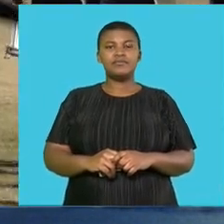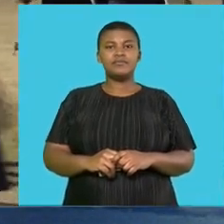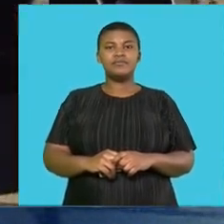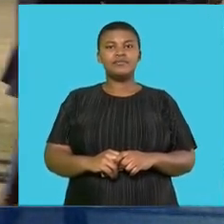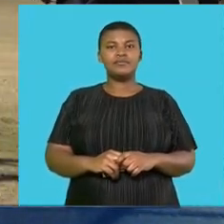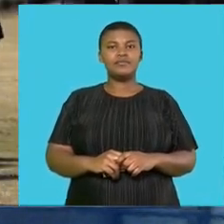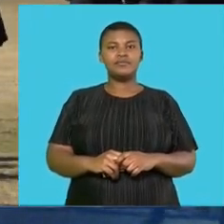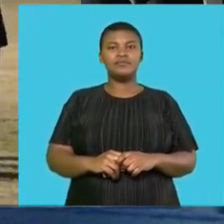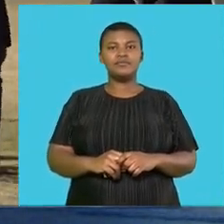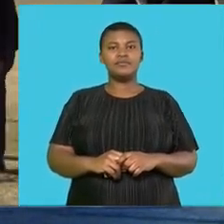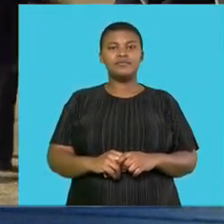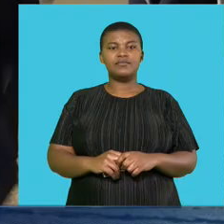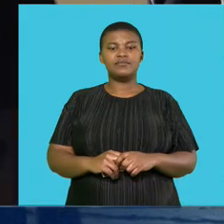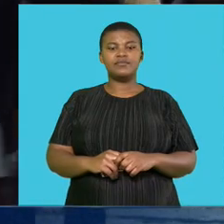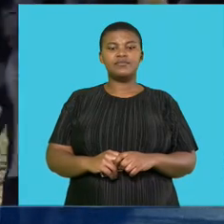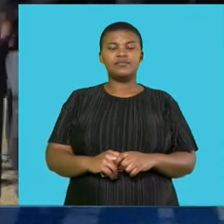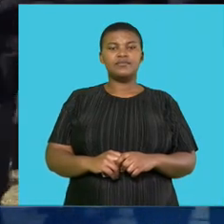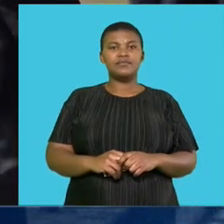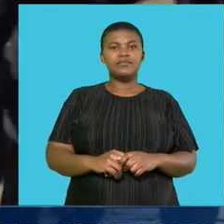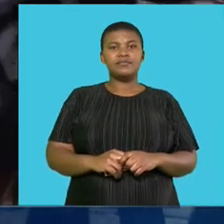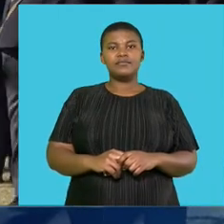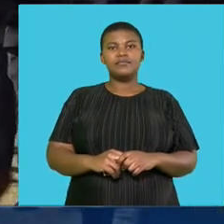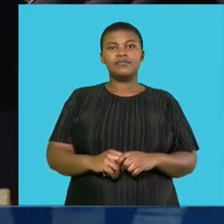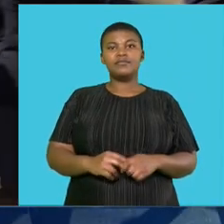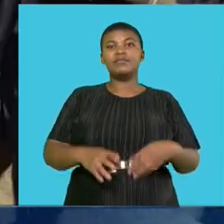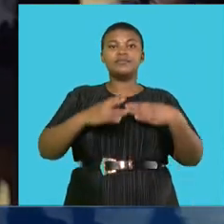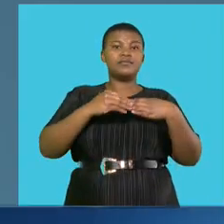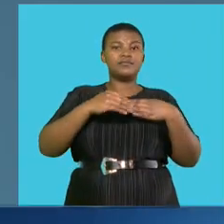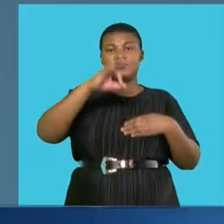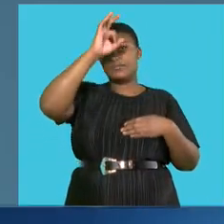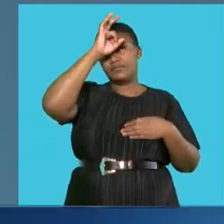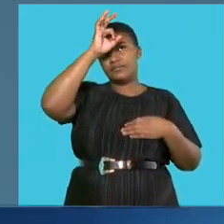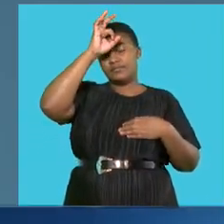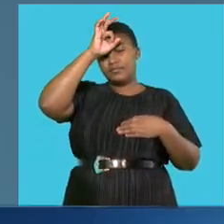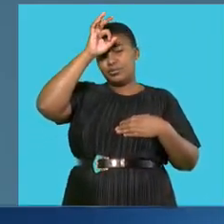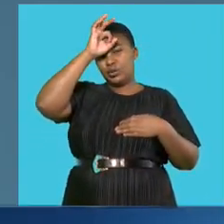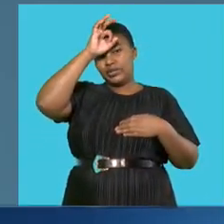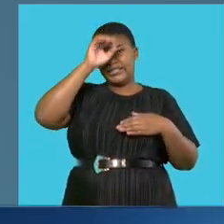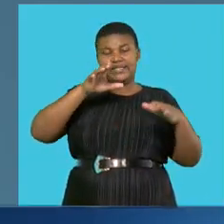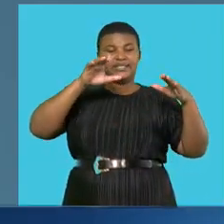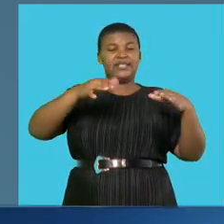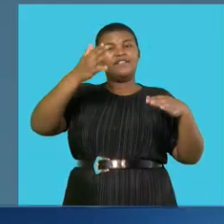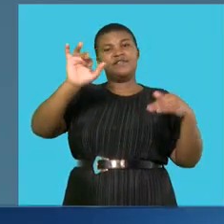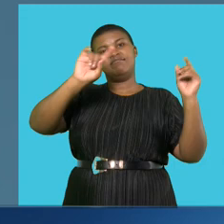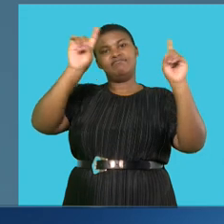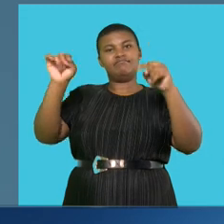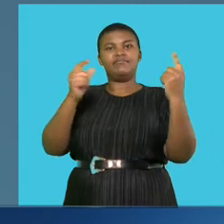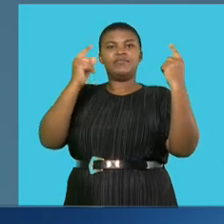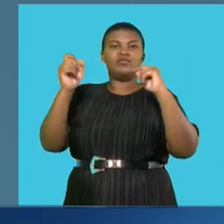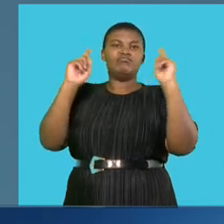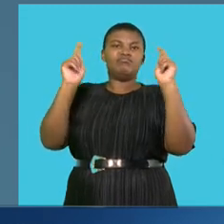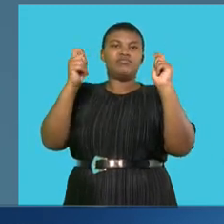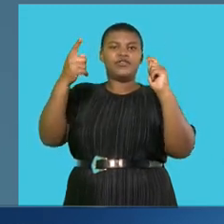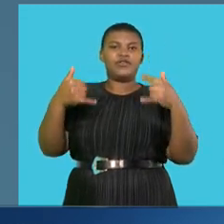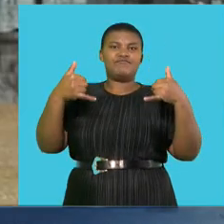Umbu tuwa mapoyi isa kuleli South African Police Service isi ngate omkui imbiwa klo nyeli iso oga malunga ayo